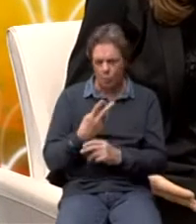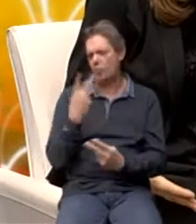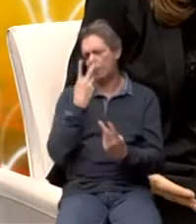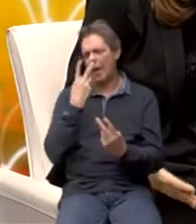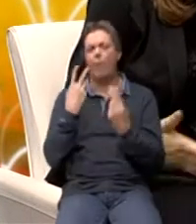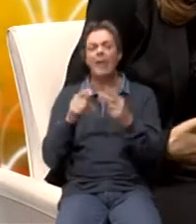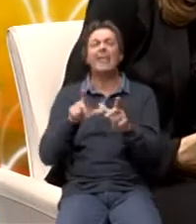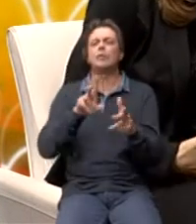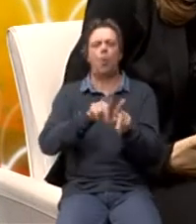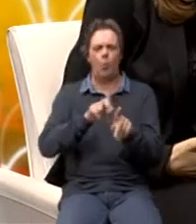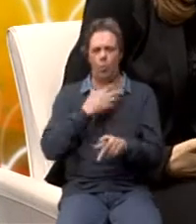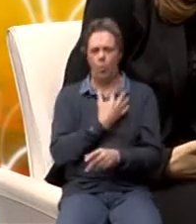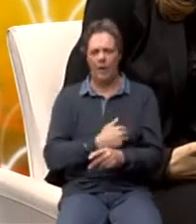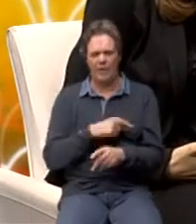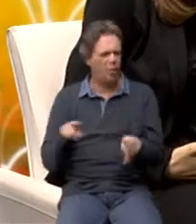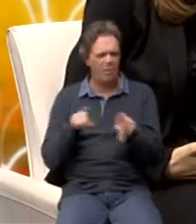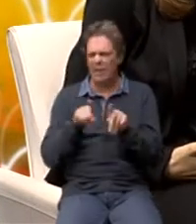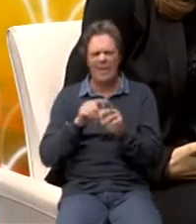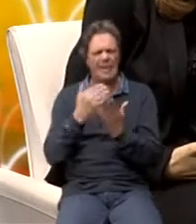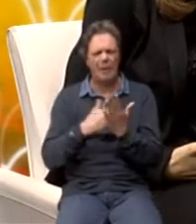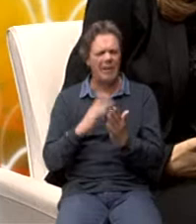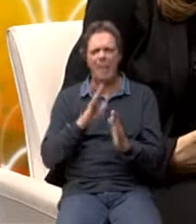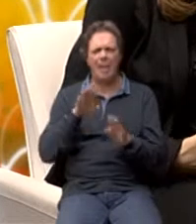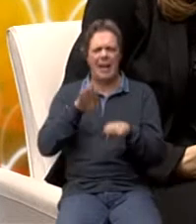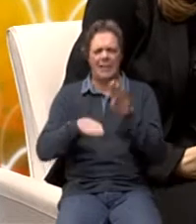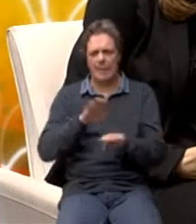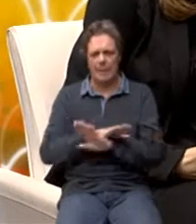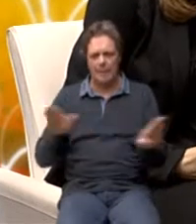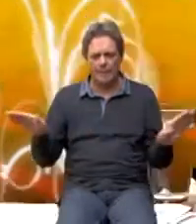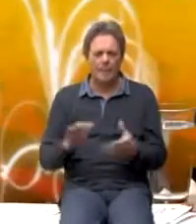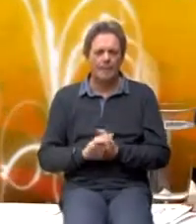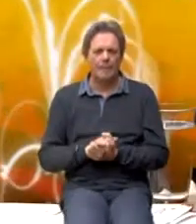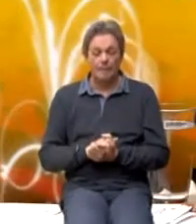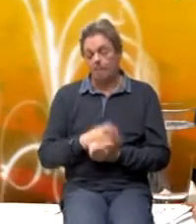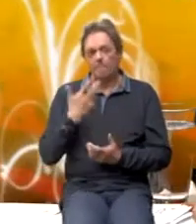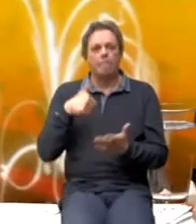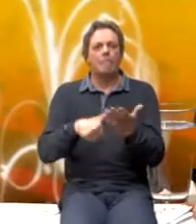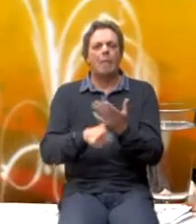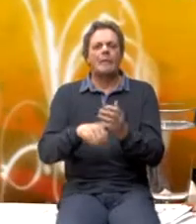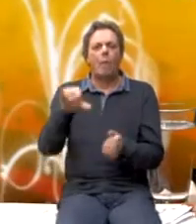i u Hrvatskoj. Ista su pravila. Nema odstupanja. Gledajte, sad ću se vratiti na maslinovo ulje.